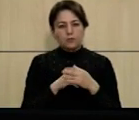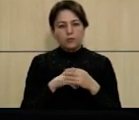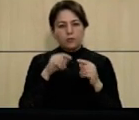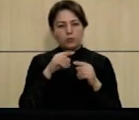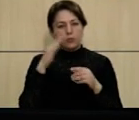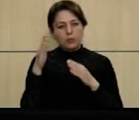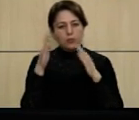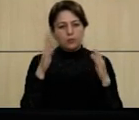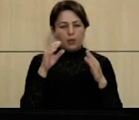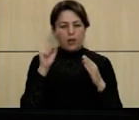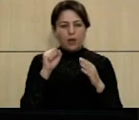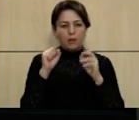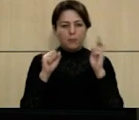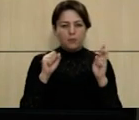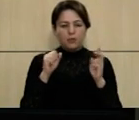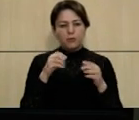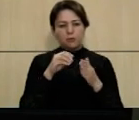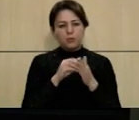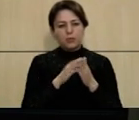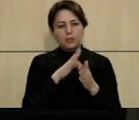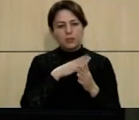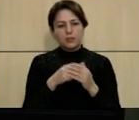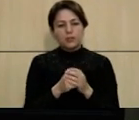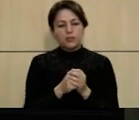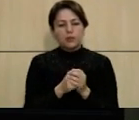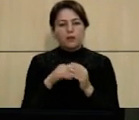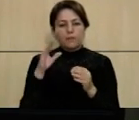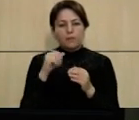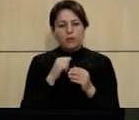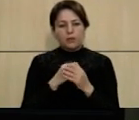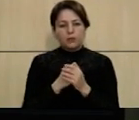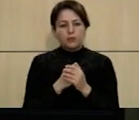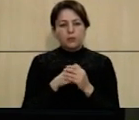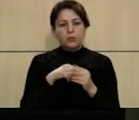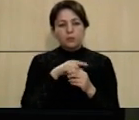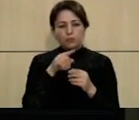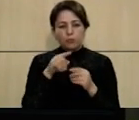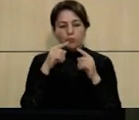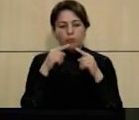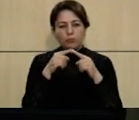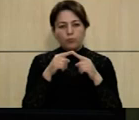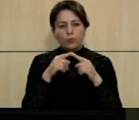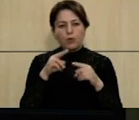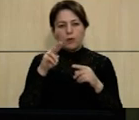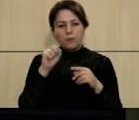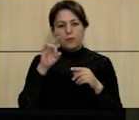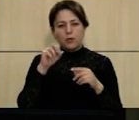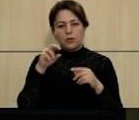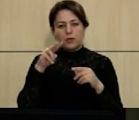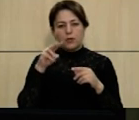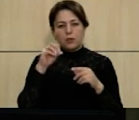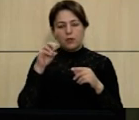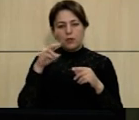Uning tomonlarini A va B bilan belgilab oldik. Va bu burchakni paralel to'g'ri chiziqlar